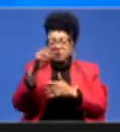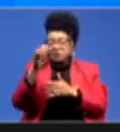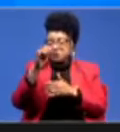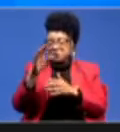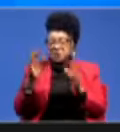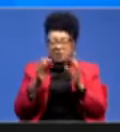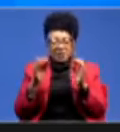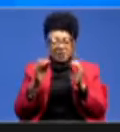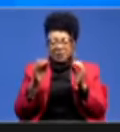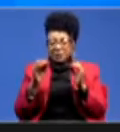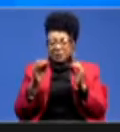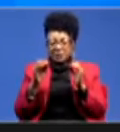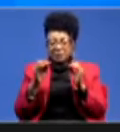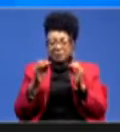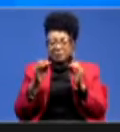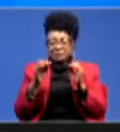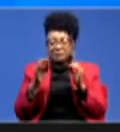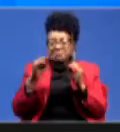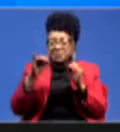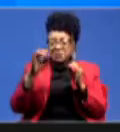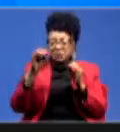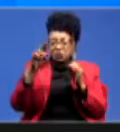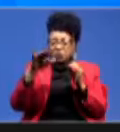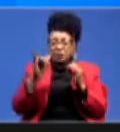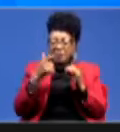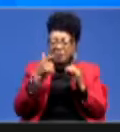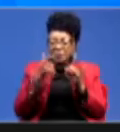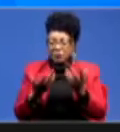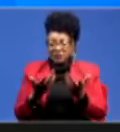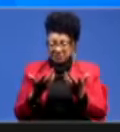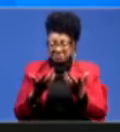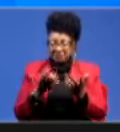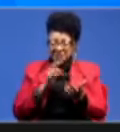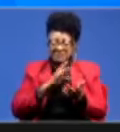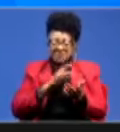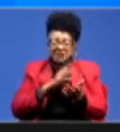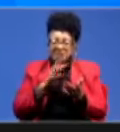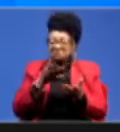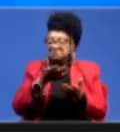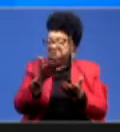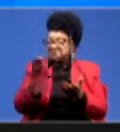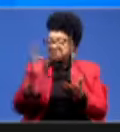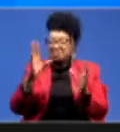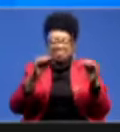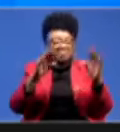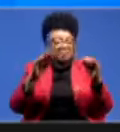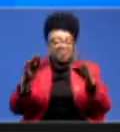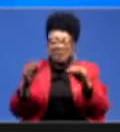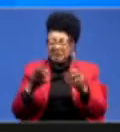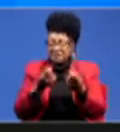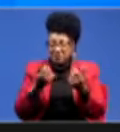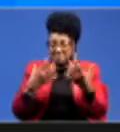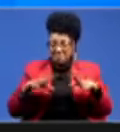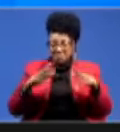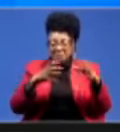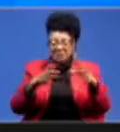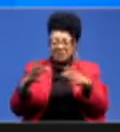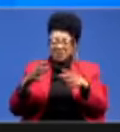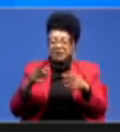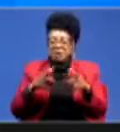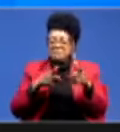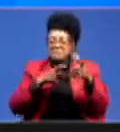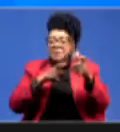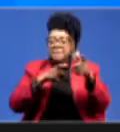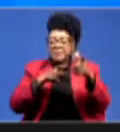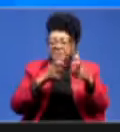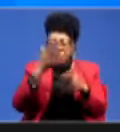ya TSC. Misori vilevile amesema hatishwi na kelele za watu wachache chamani wanaomkashifu kwa kusitisha